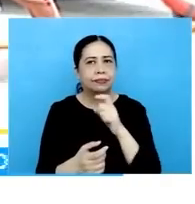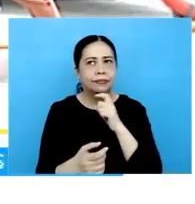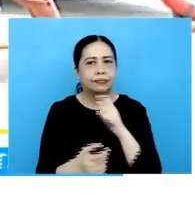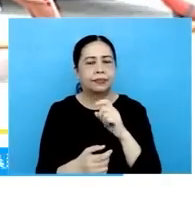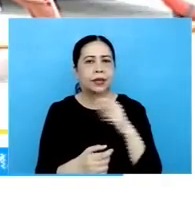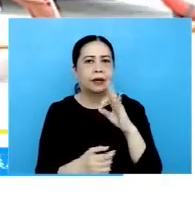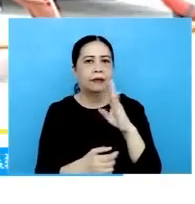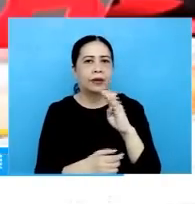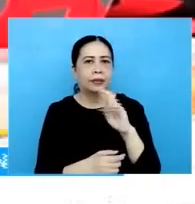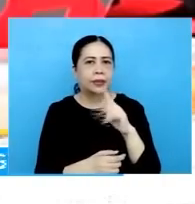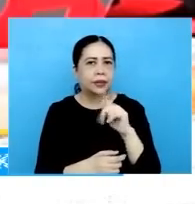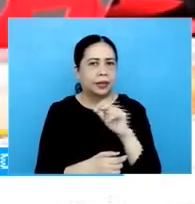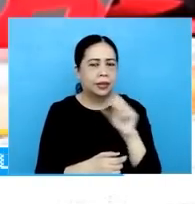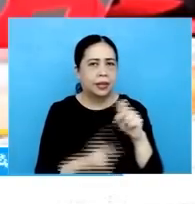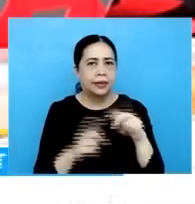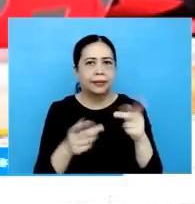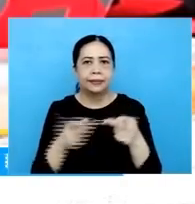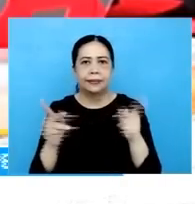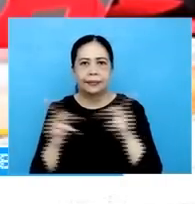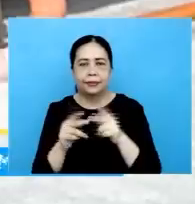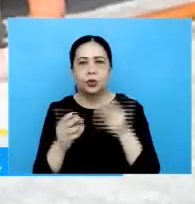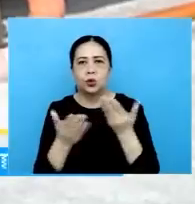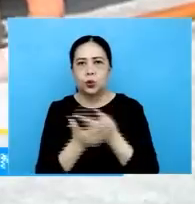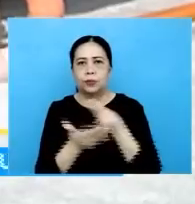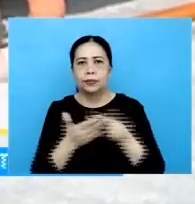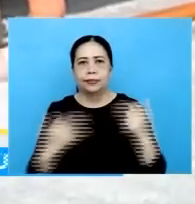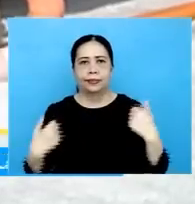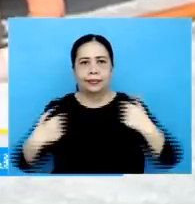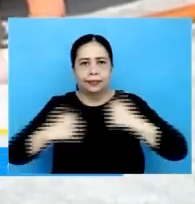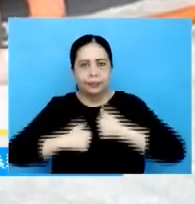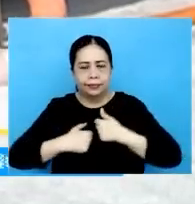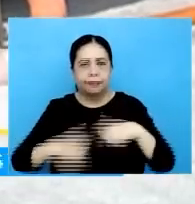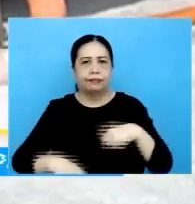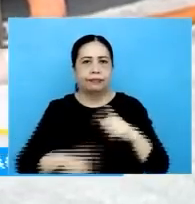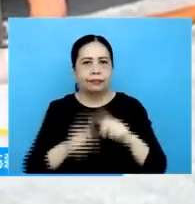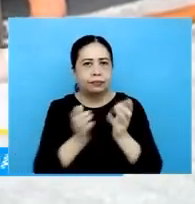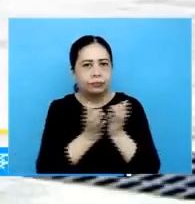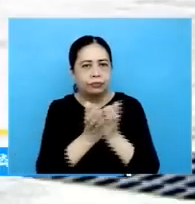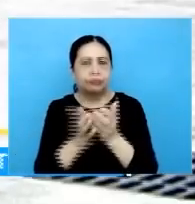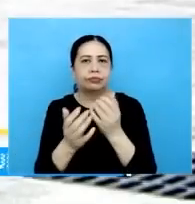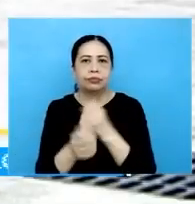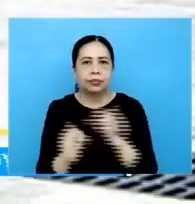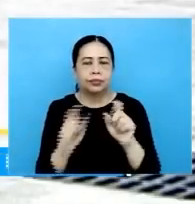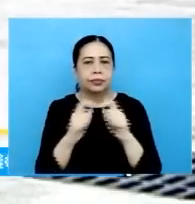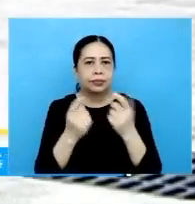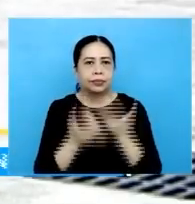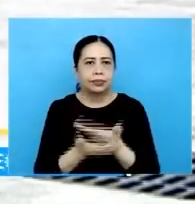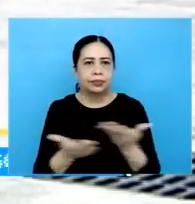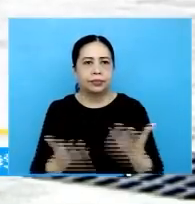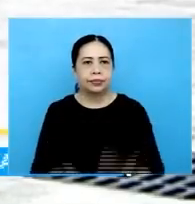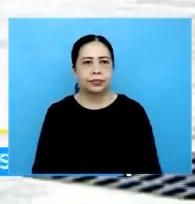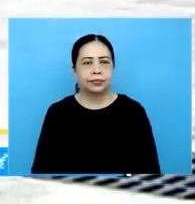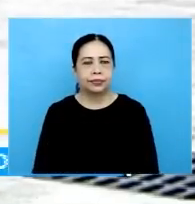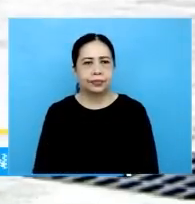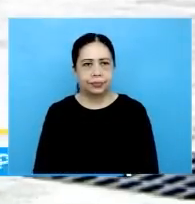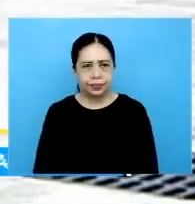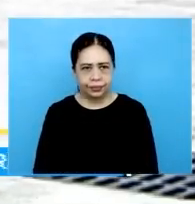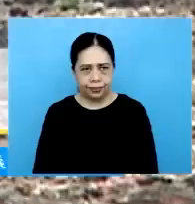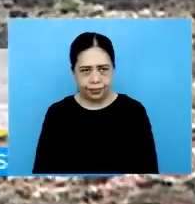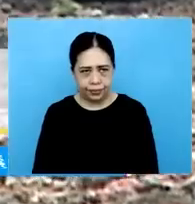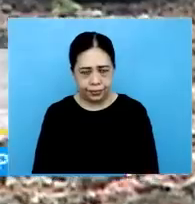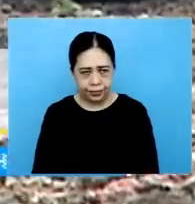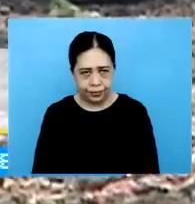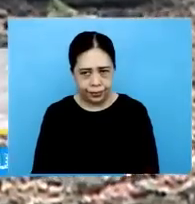boats, military truck at mga bagong biling life vests. Gayun din ang iba pang rescue equipment bilang paghahanda sa pagpasok ng Super Bagyong